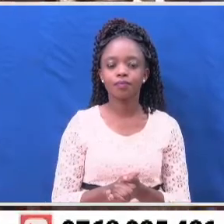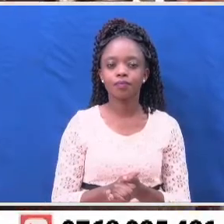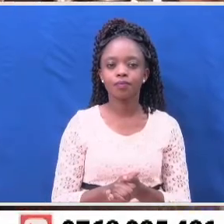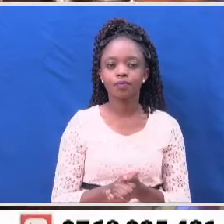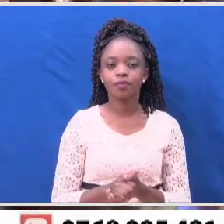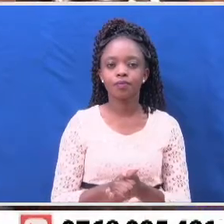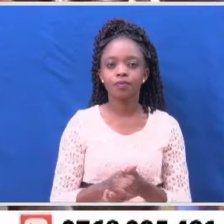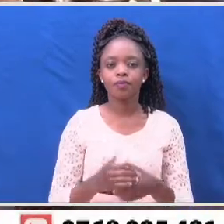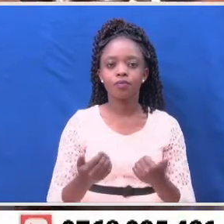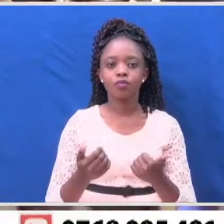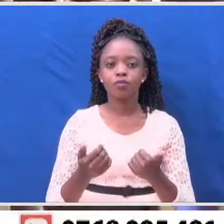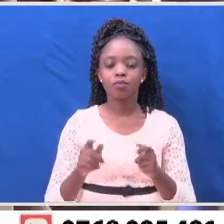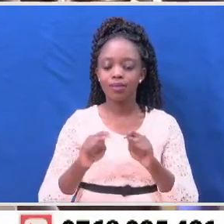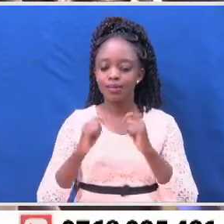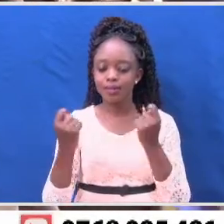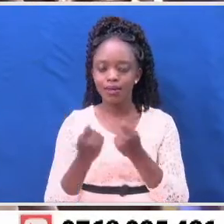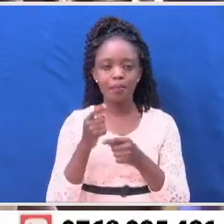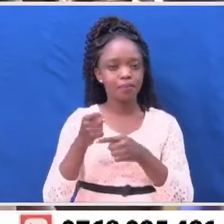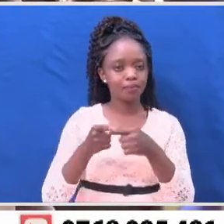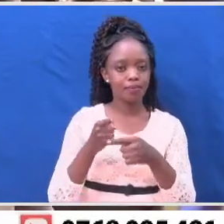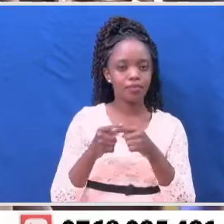Eh, ana kimwagiwa drum gapi ya mafuta?